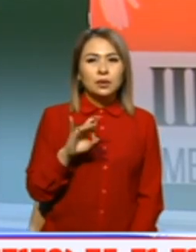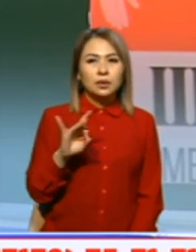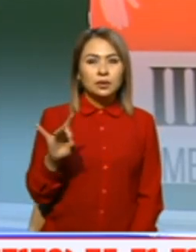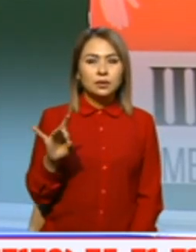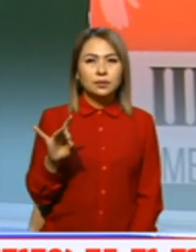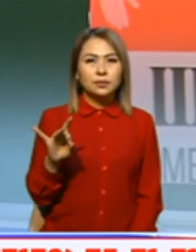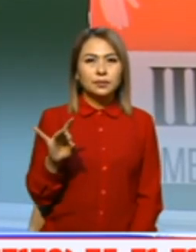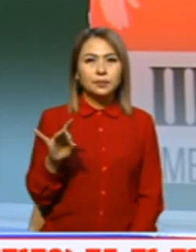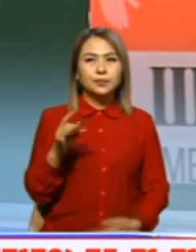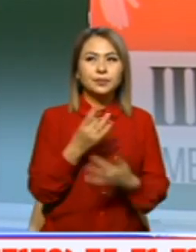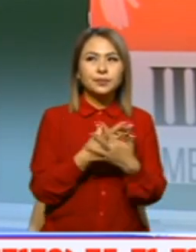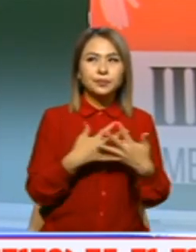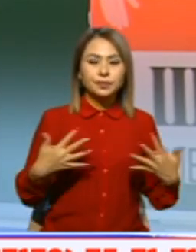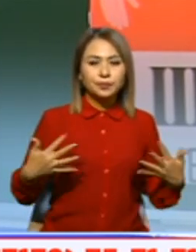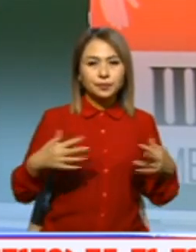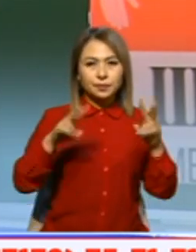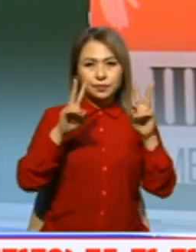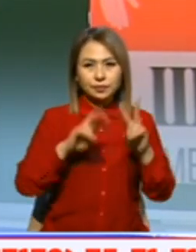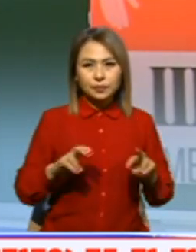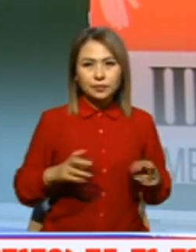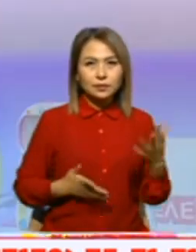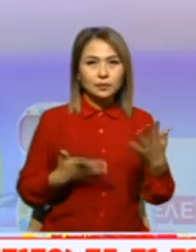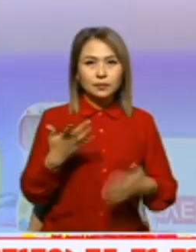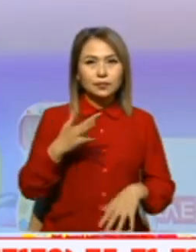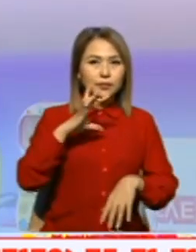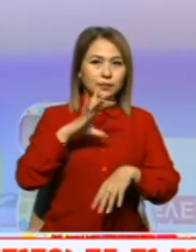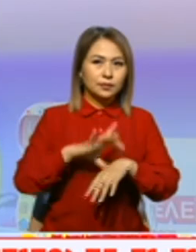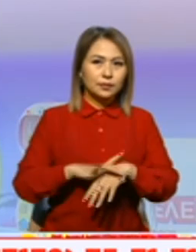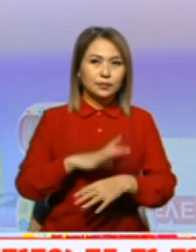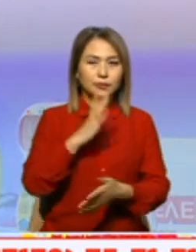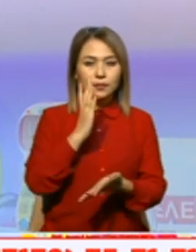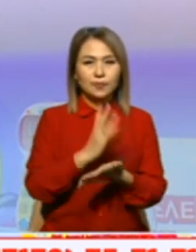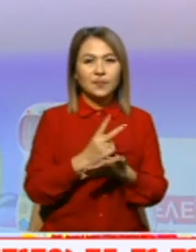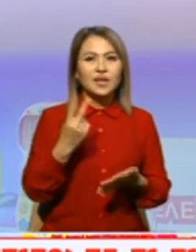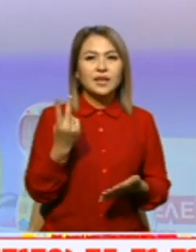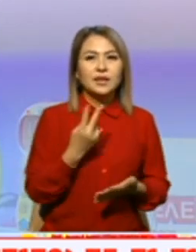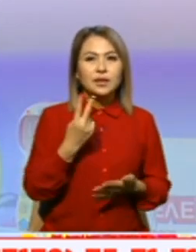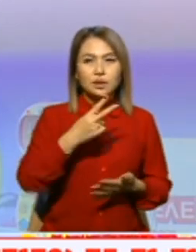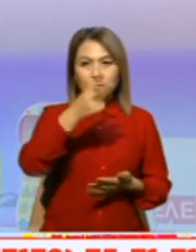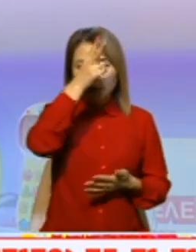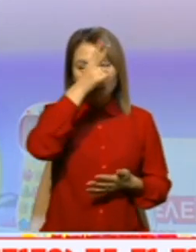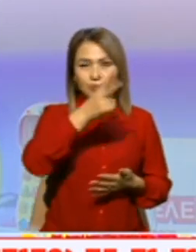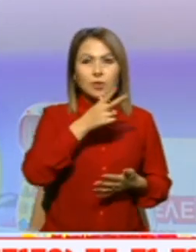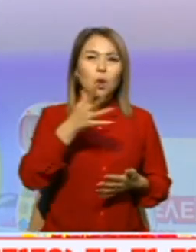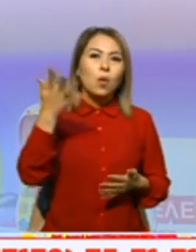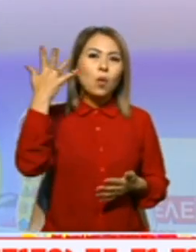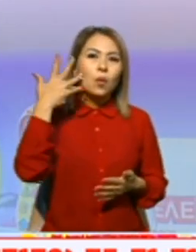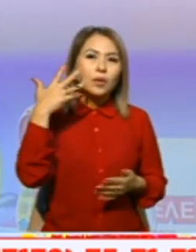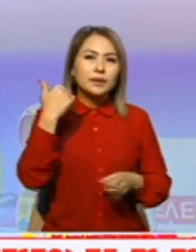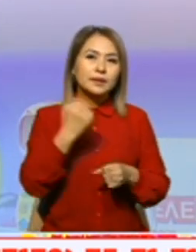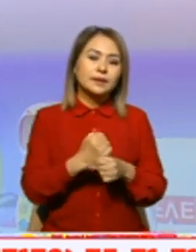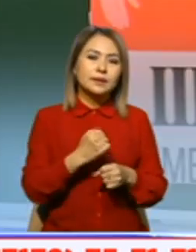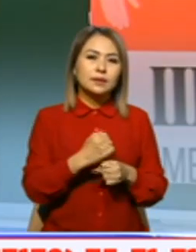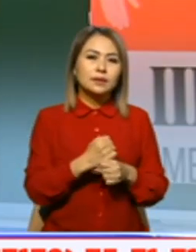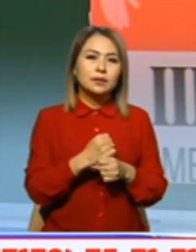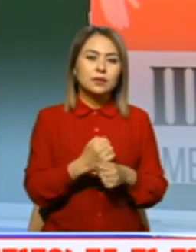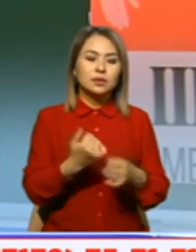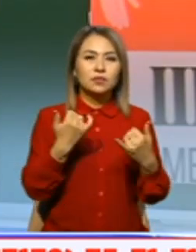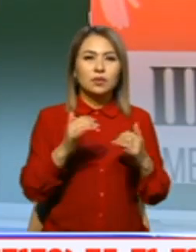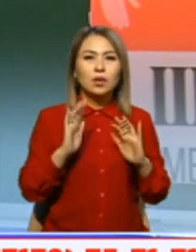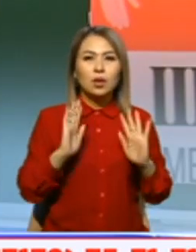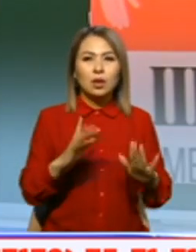деп, сондай диагностикалар жүргізеді. Сонымен қатар, осыншы екінші триместрдің кезінде, сонымен қатар, қазір тек